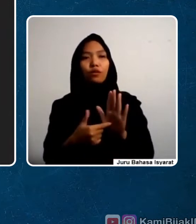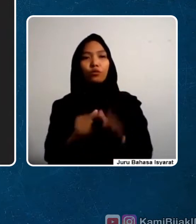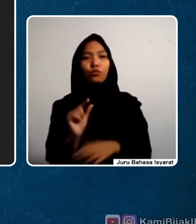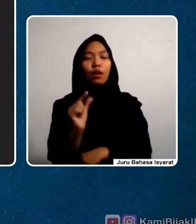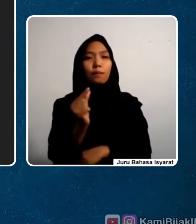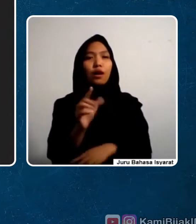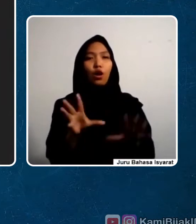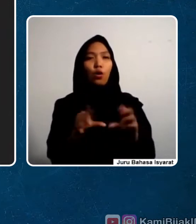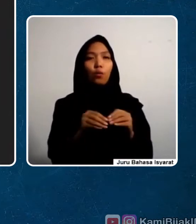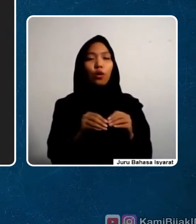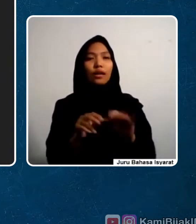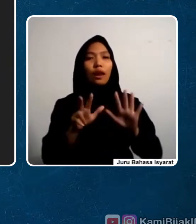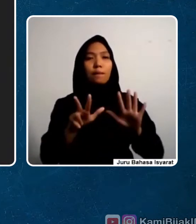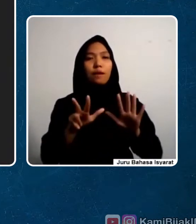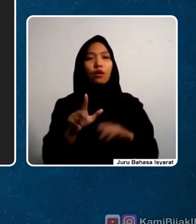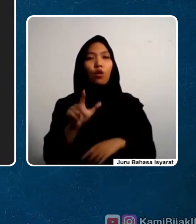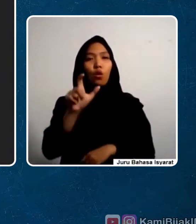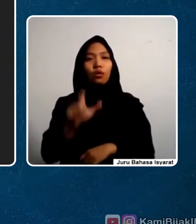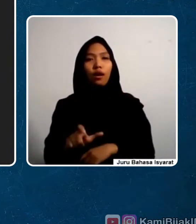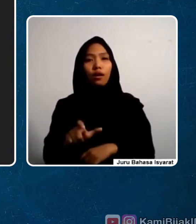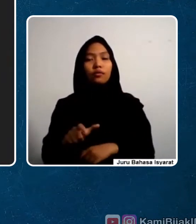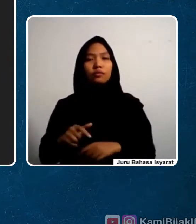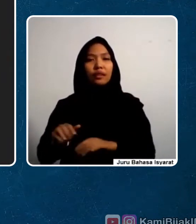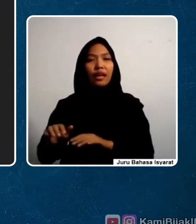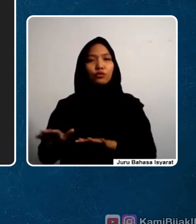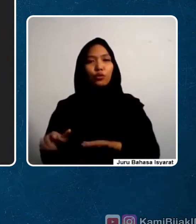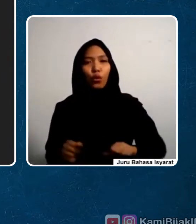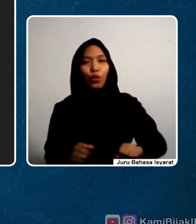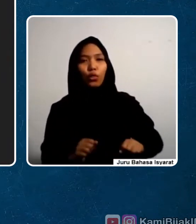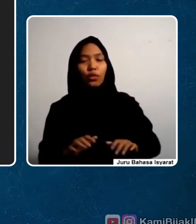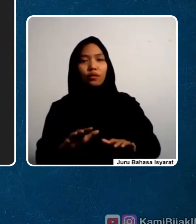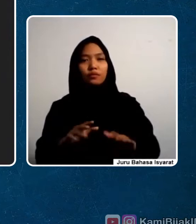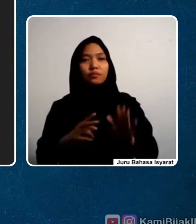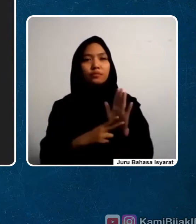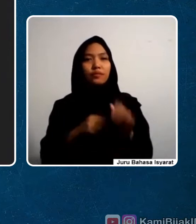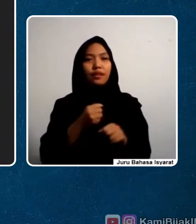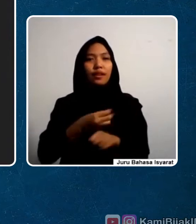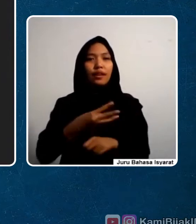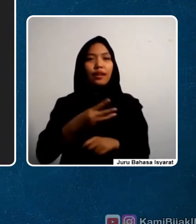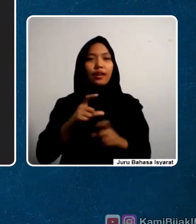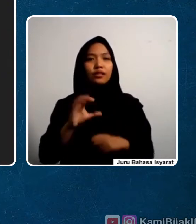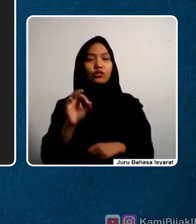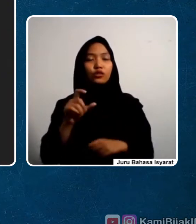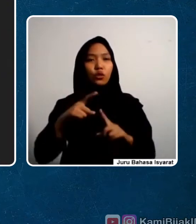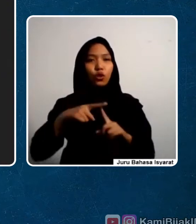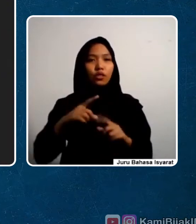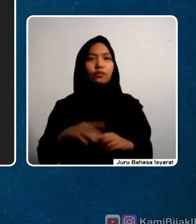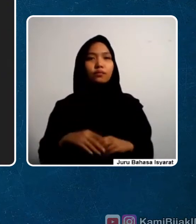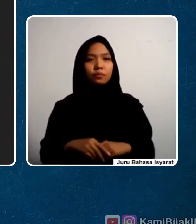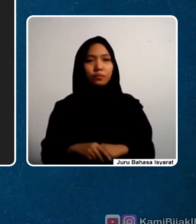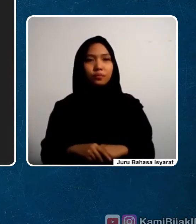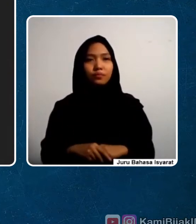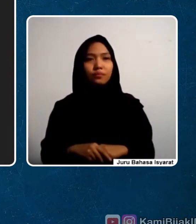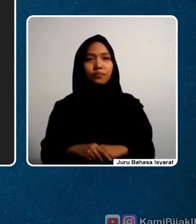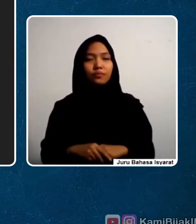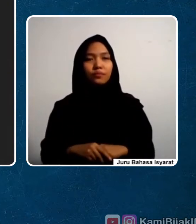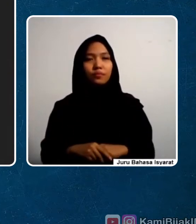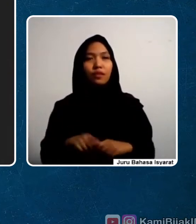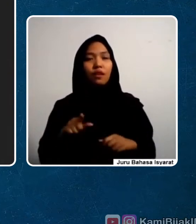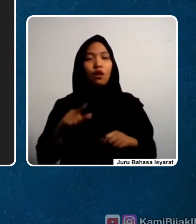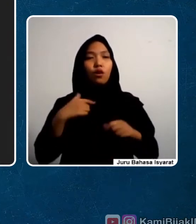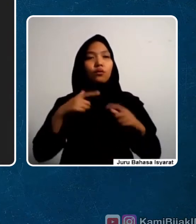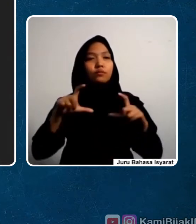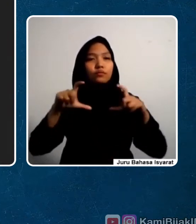itu filosofi Jawa, itu kan bahasa Jawa. Ngesot itu merangkak budaya itu kan budaya